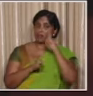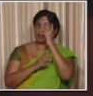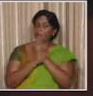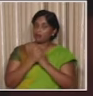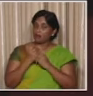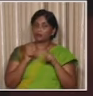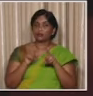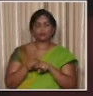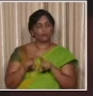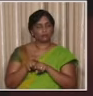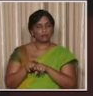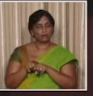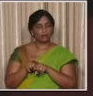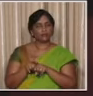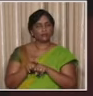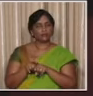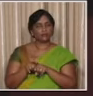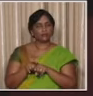වශයෙන් තිබෙන්නා වූ